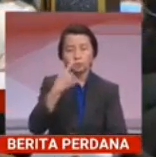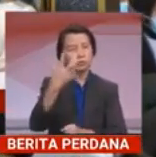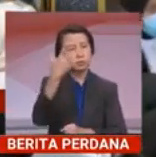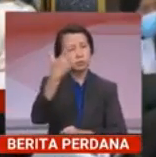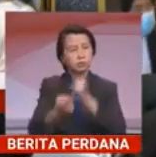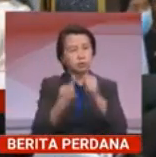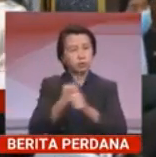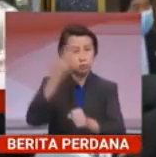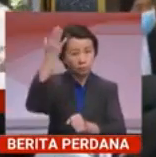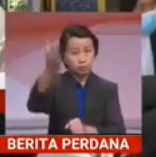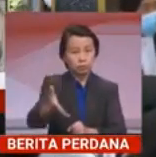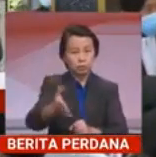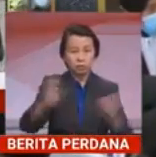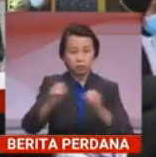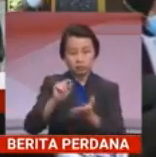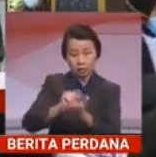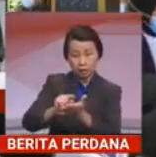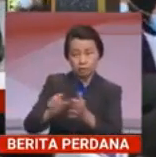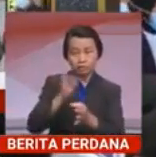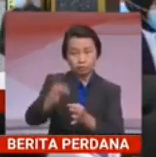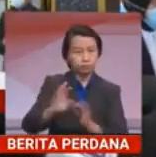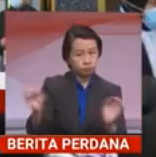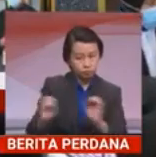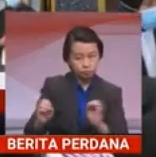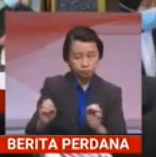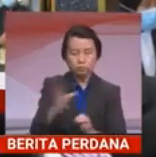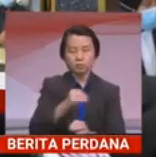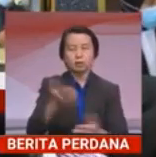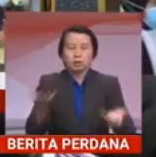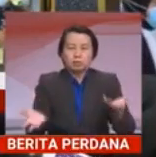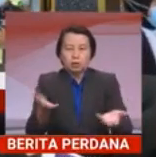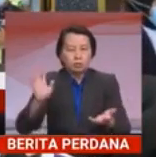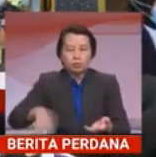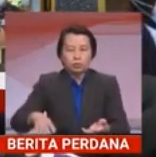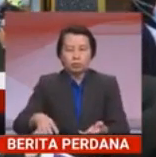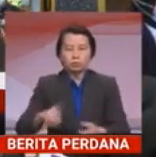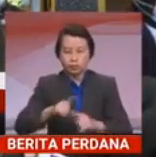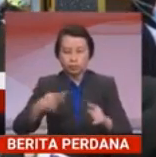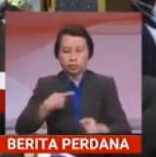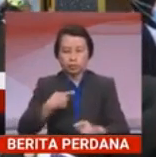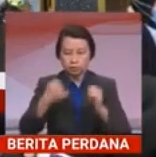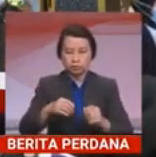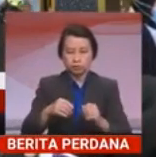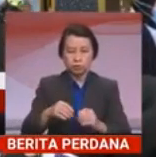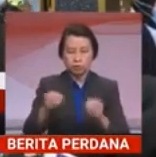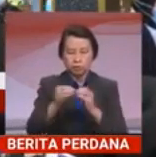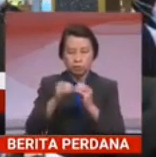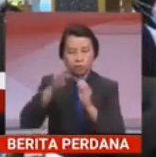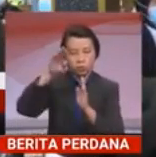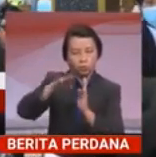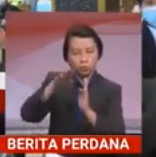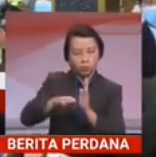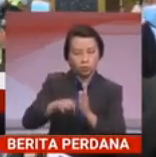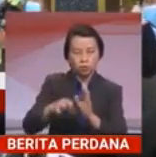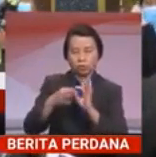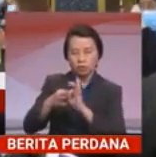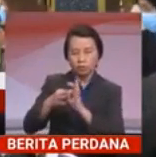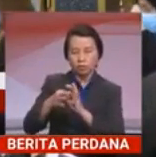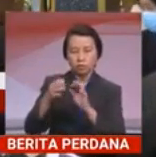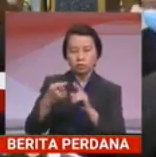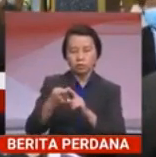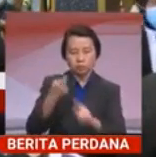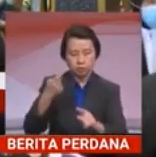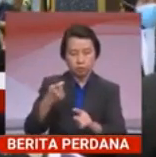hadapan tiada gaji tertunggak mungkin belum lagi, tetapi kita dah makin kurangkan lagi dengan kerjasama